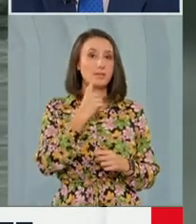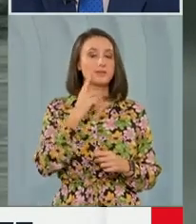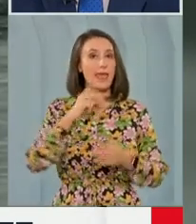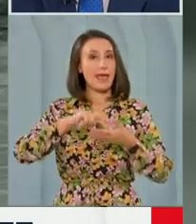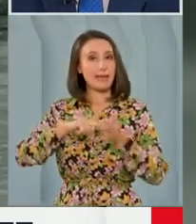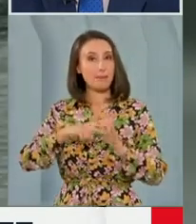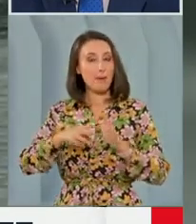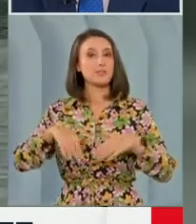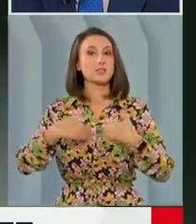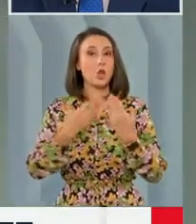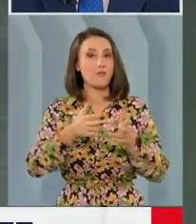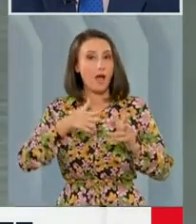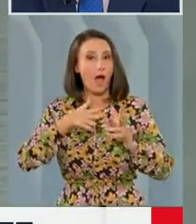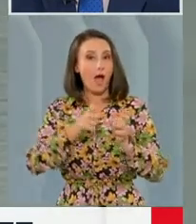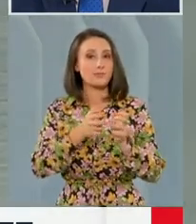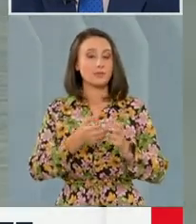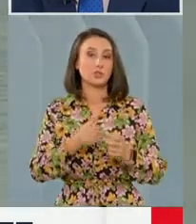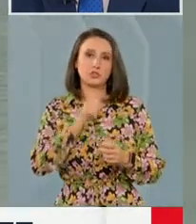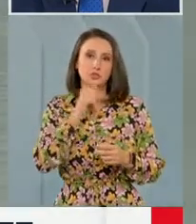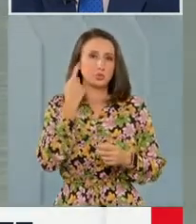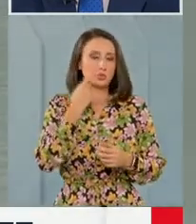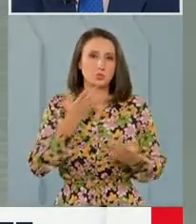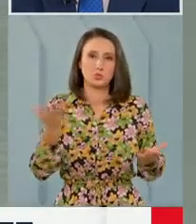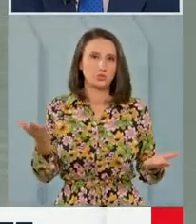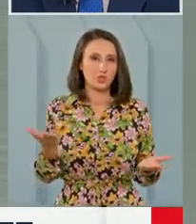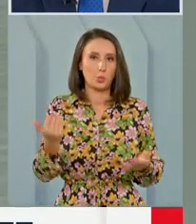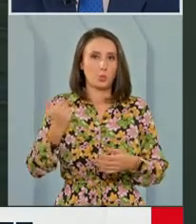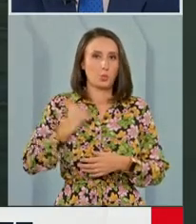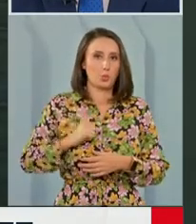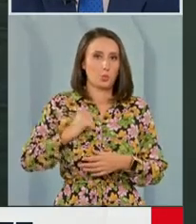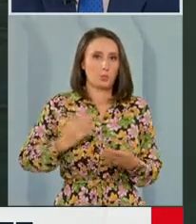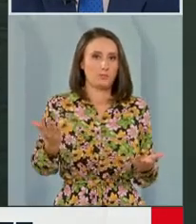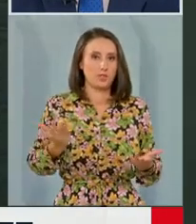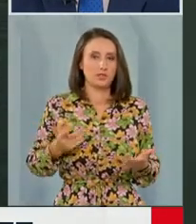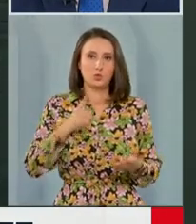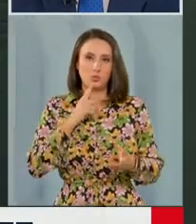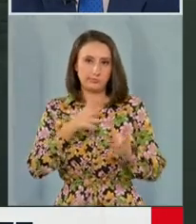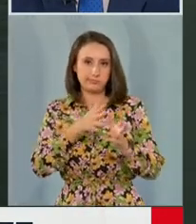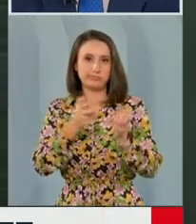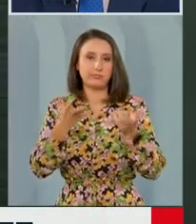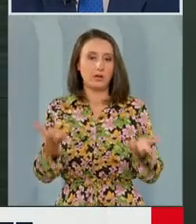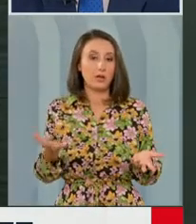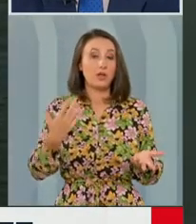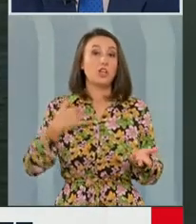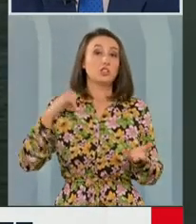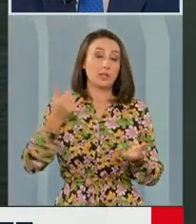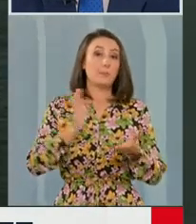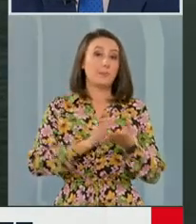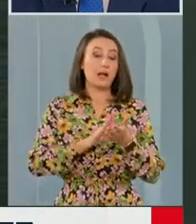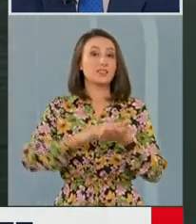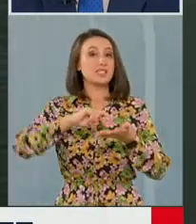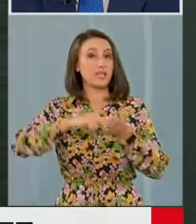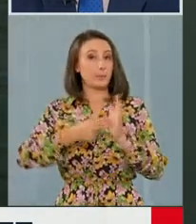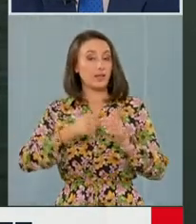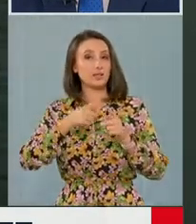echipezi, să le dai o armă în mână pe care nici nu știu să o țină la umăr, nu pe umăr, și practic să-i pregătești ca o carne de